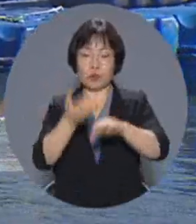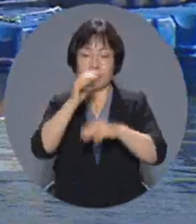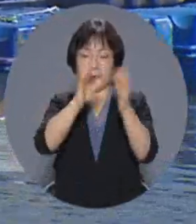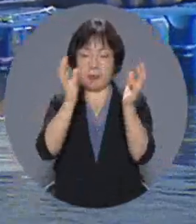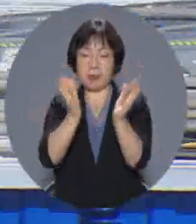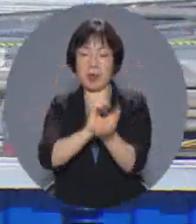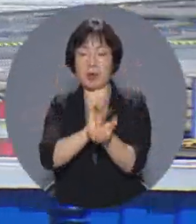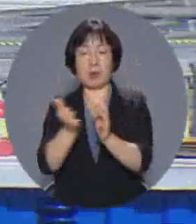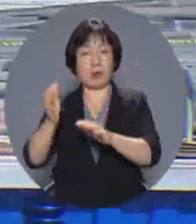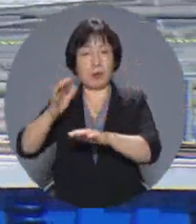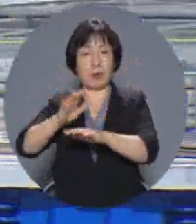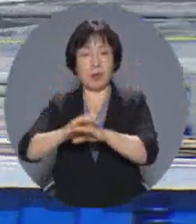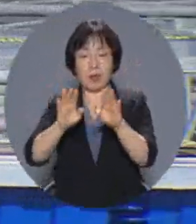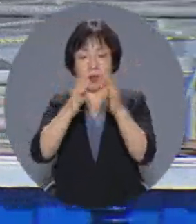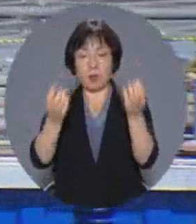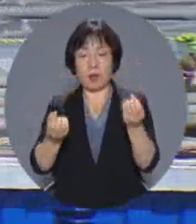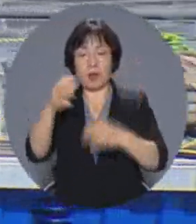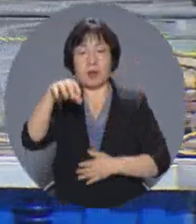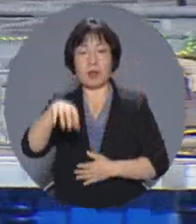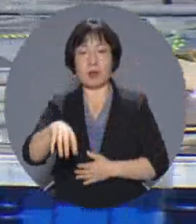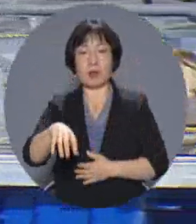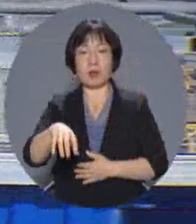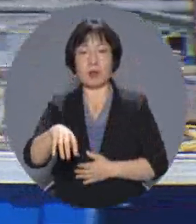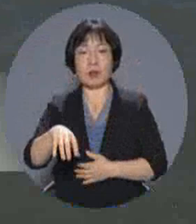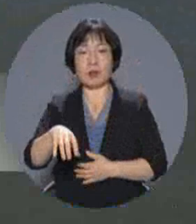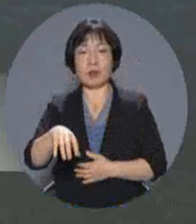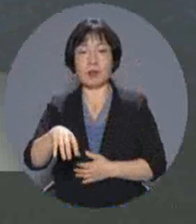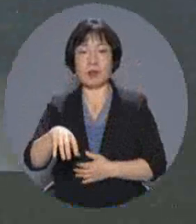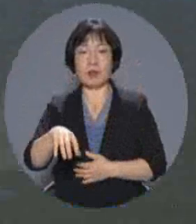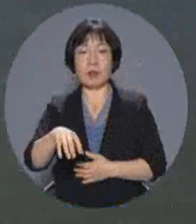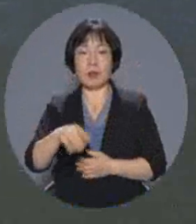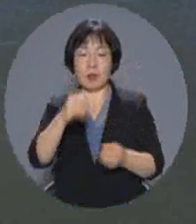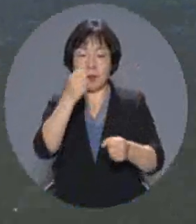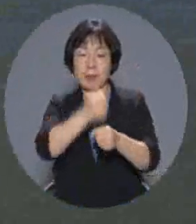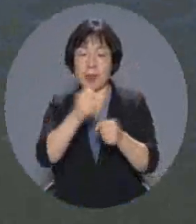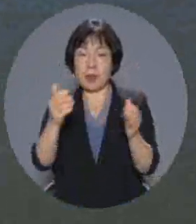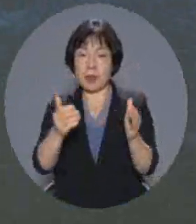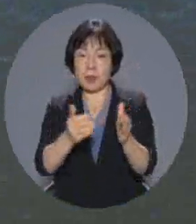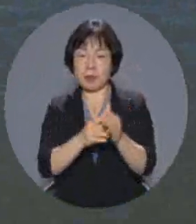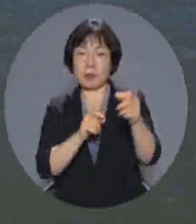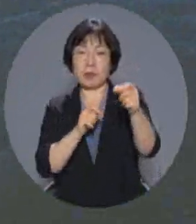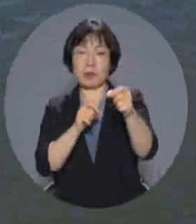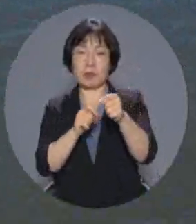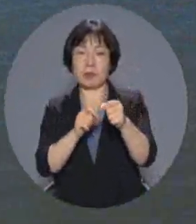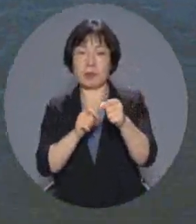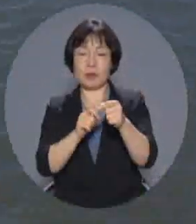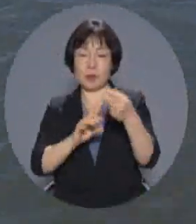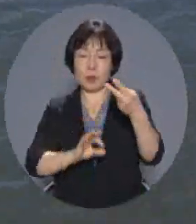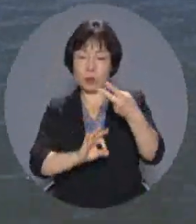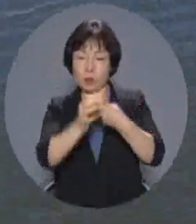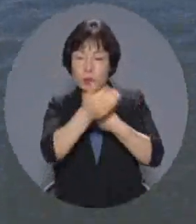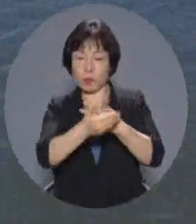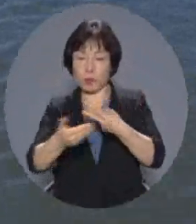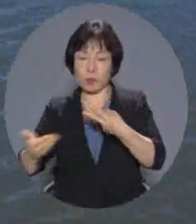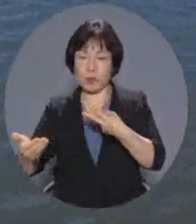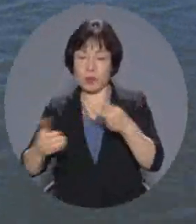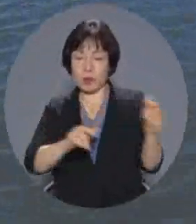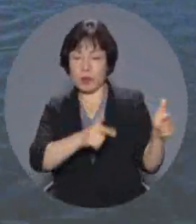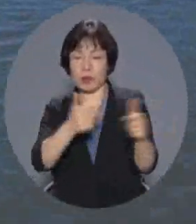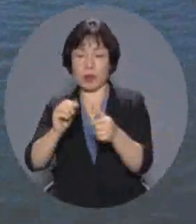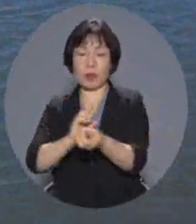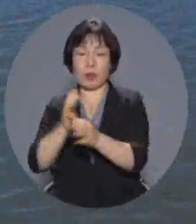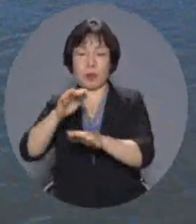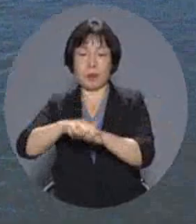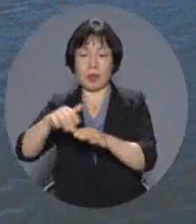위의 정원으로 개막식이 펼쳐질 장소입니다. 조성 공사를 곧 마무리하고 동천과 어우러진 다양한